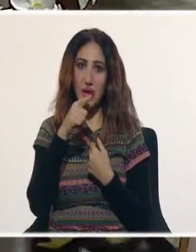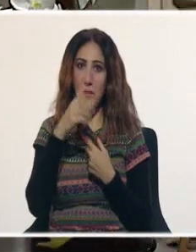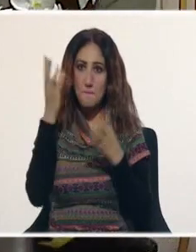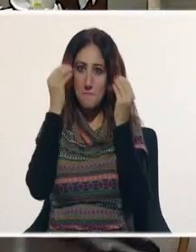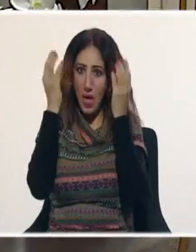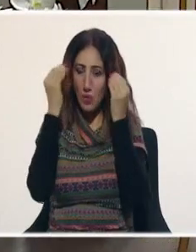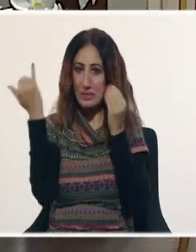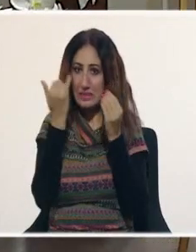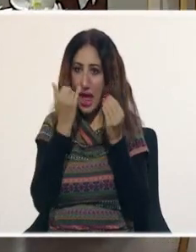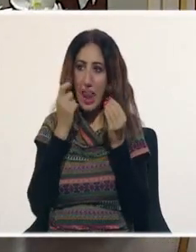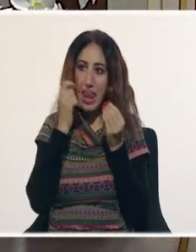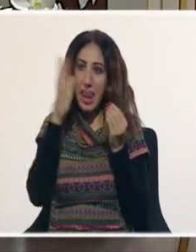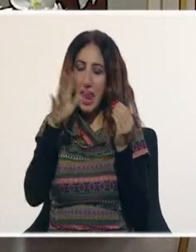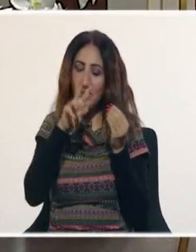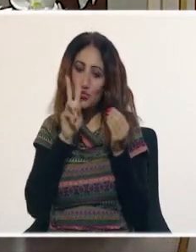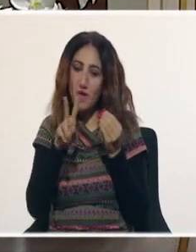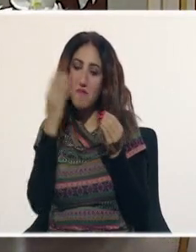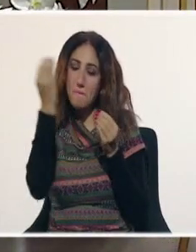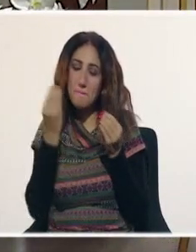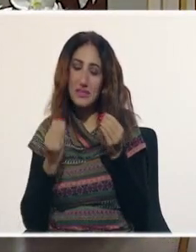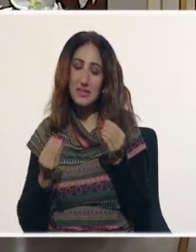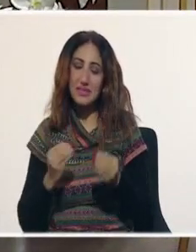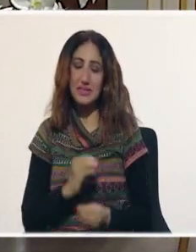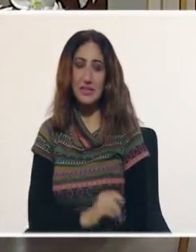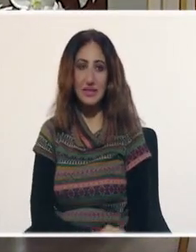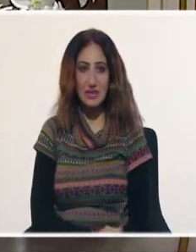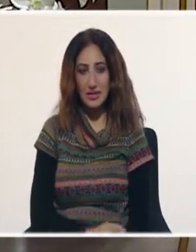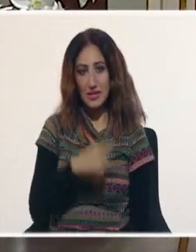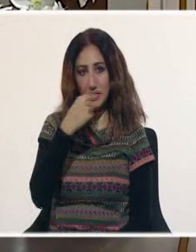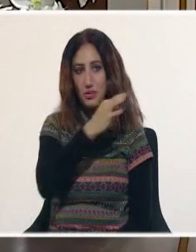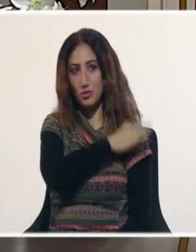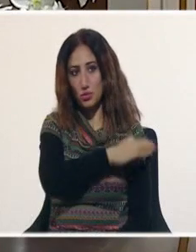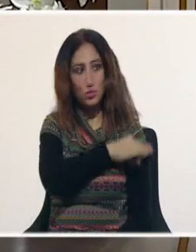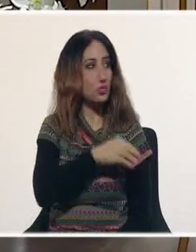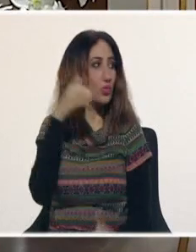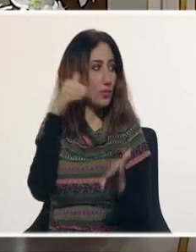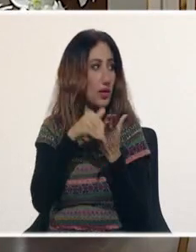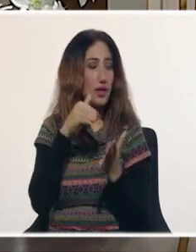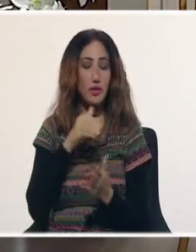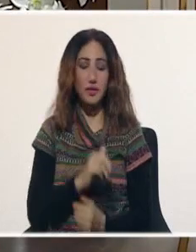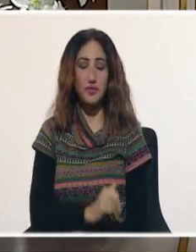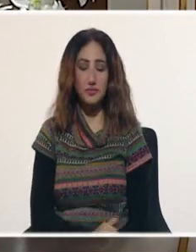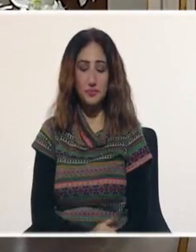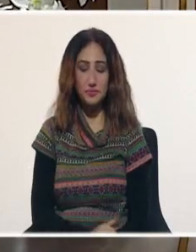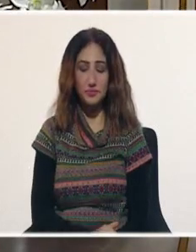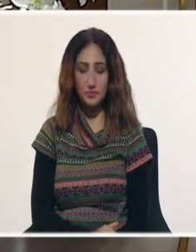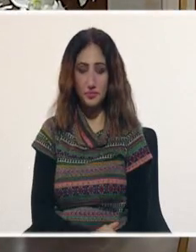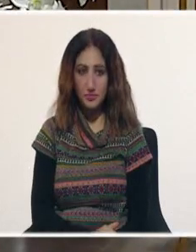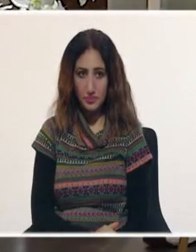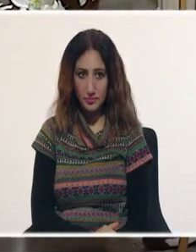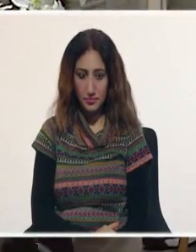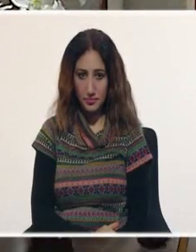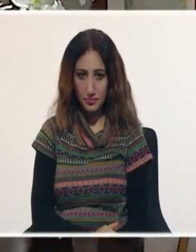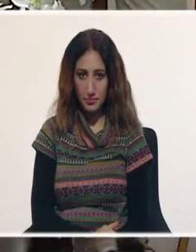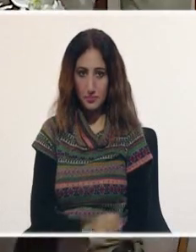حياتي. العلميه بشكل بسيط. حياتي. برافو عليك. شكرا يا دكتور عمرو. اخر تجربه وحابب ان احنا الاربعه نعملها سوا عشان نقدر نختتم حلقه رائعه